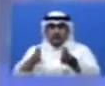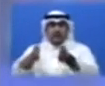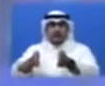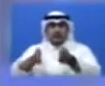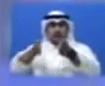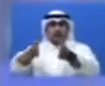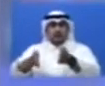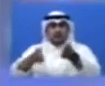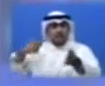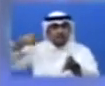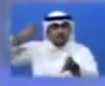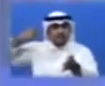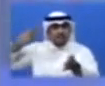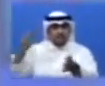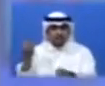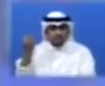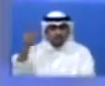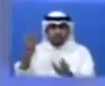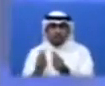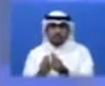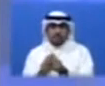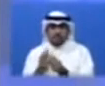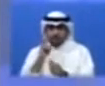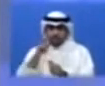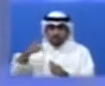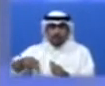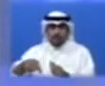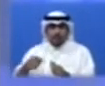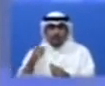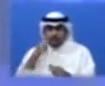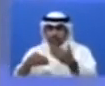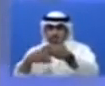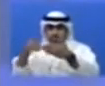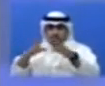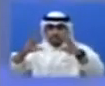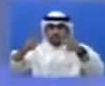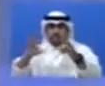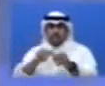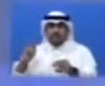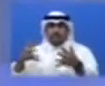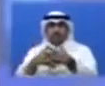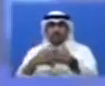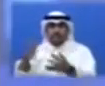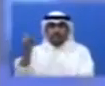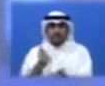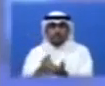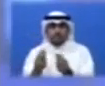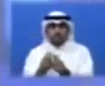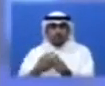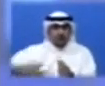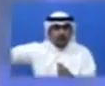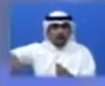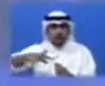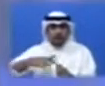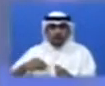الحديدية ومقترح بإنشاء أكاديمية عربية للنقل البري، وكذلك متابعة مشروع الربط البحري